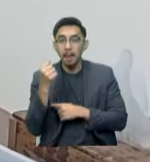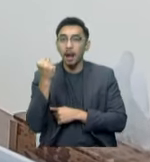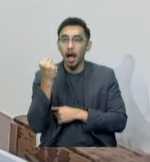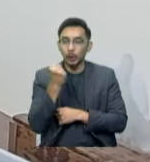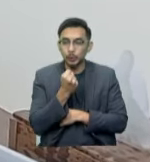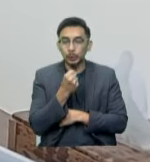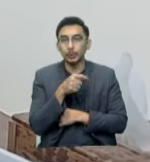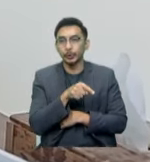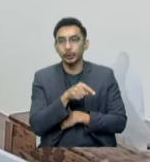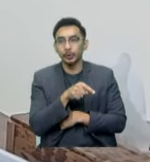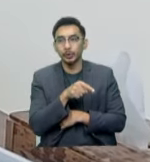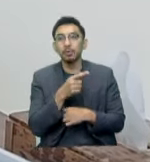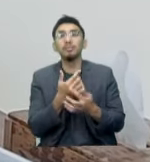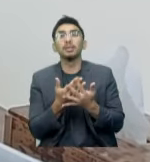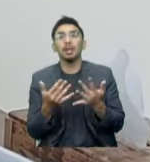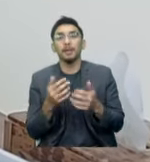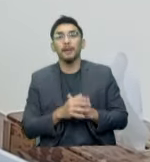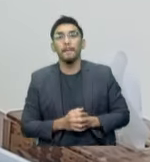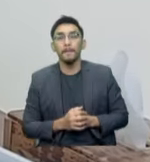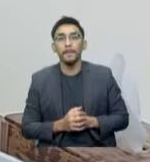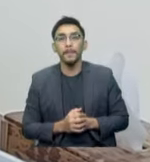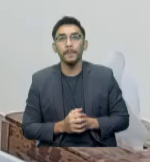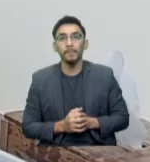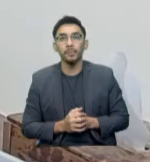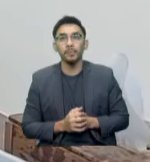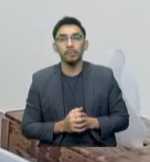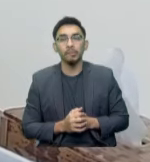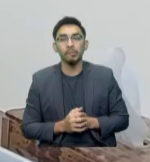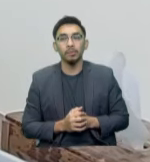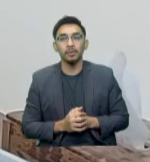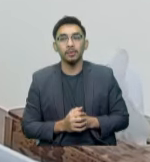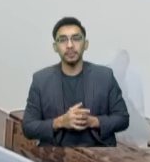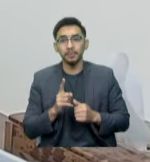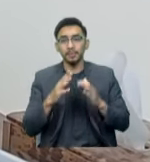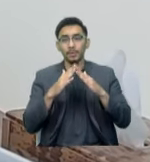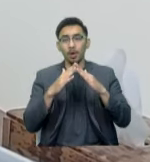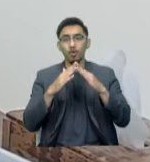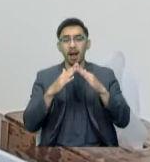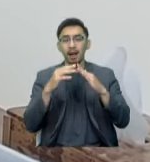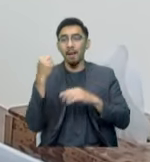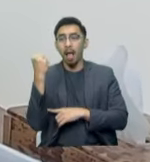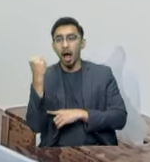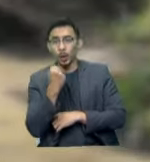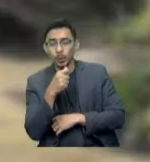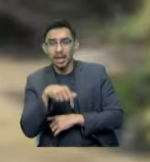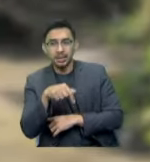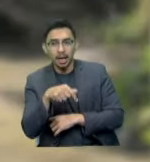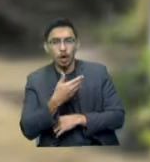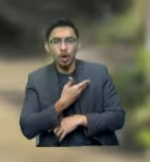dengan keluarga pelaku yang ada di TKP karena rumah mereka hanya berbeda selang satu rumah.